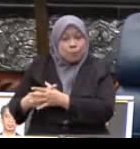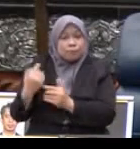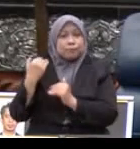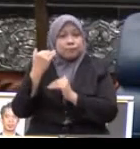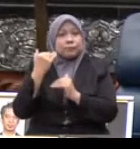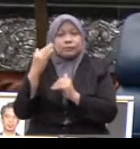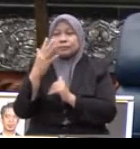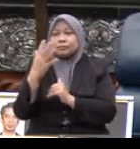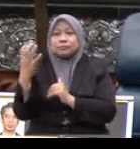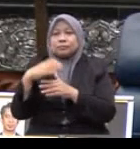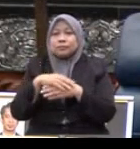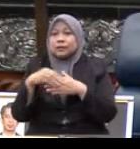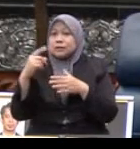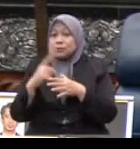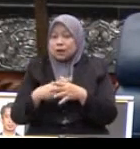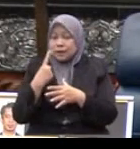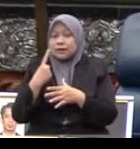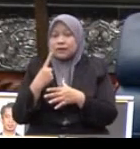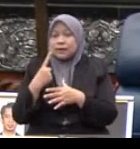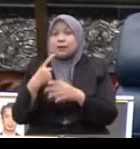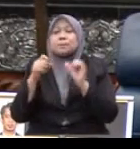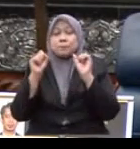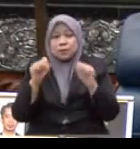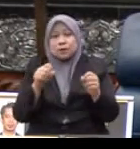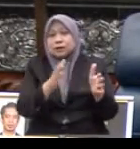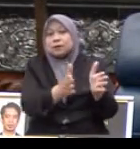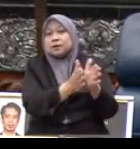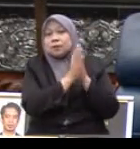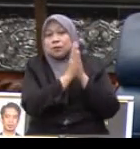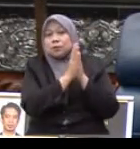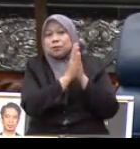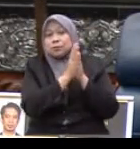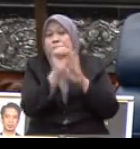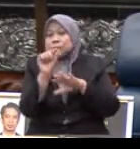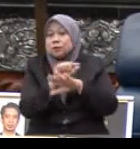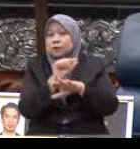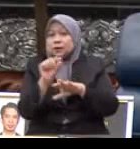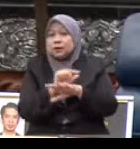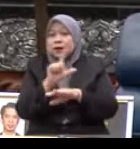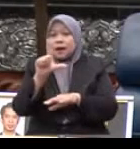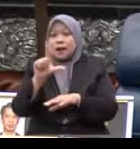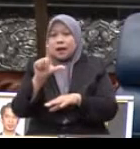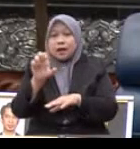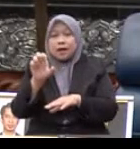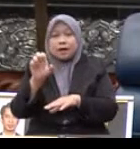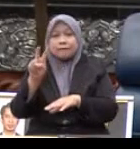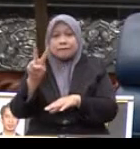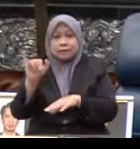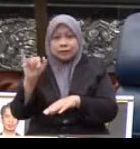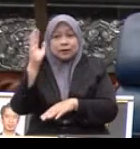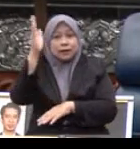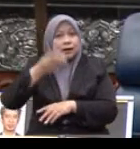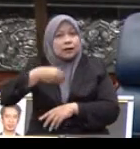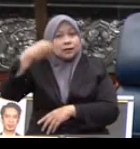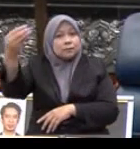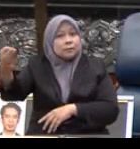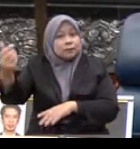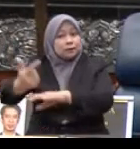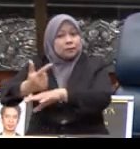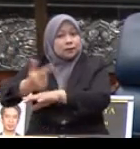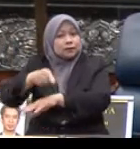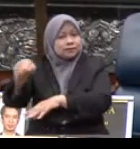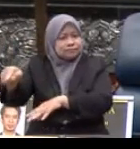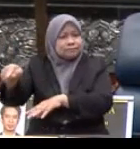maksimum 500 Ringgit sebulan boleh dimohon menggunakan Levi dan akan diberikan kepada